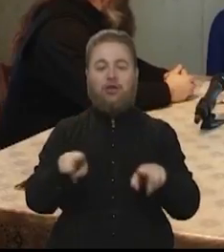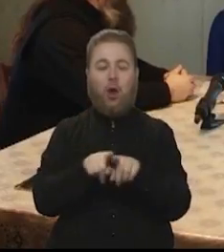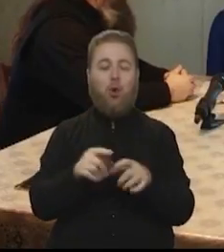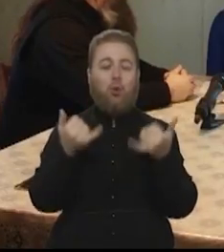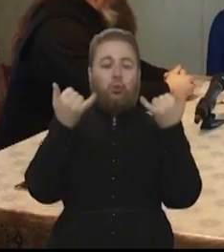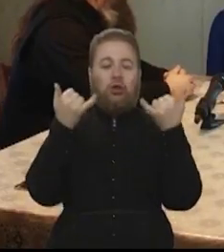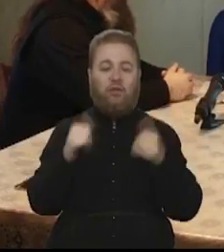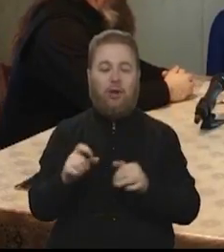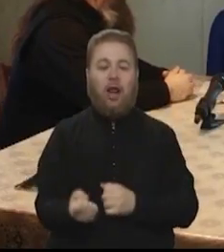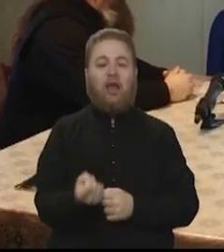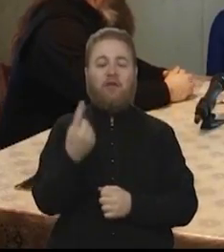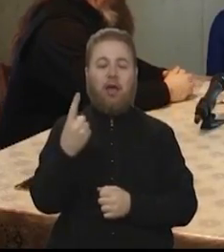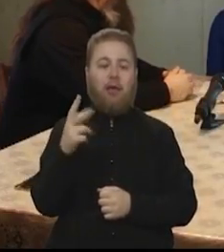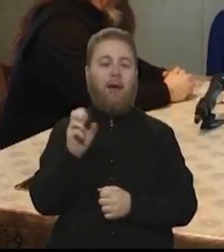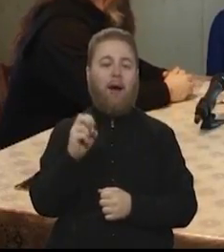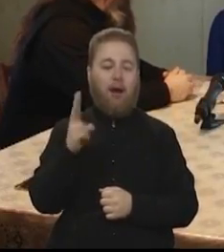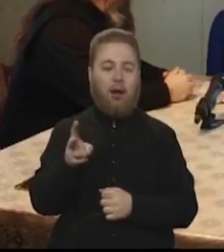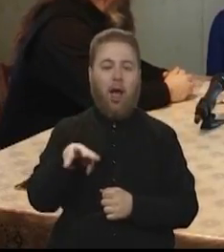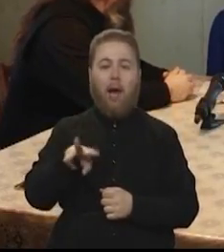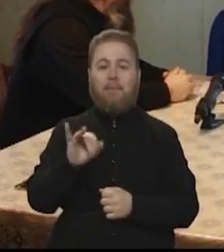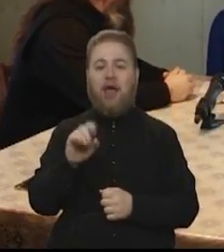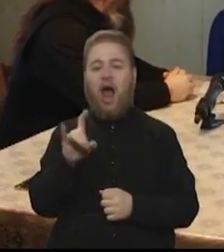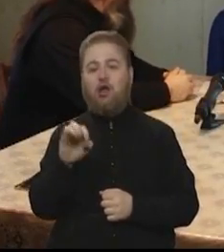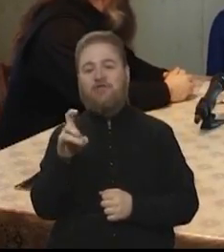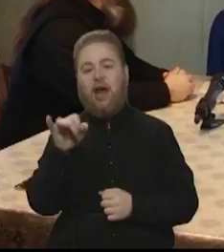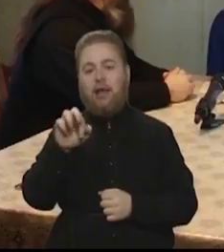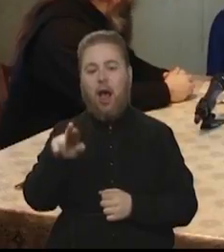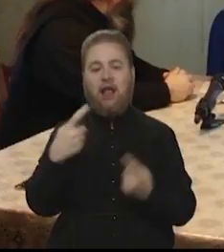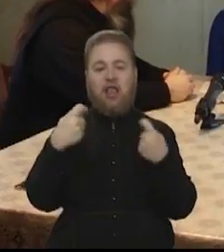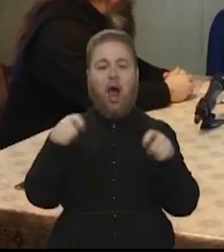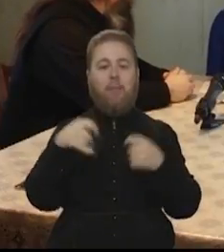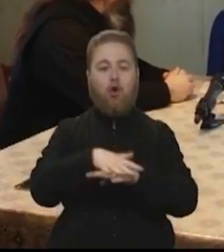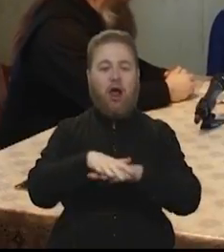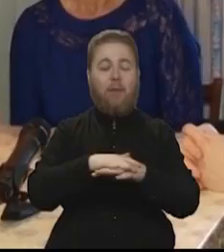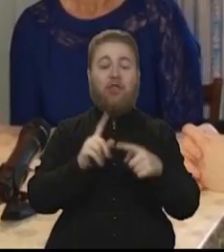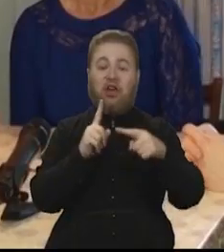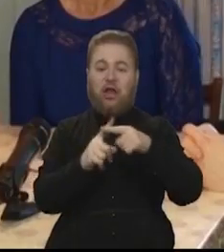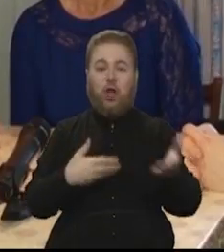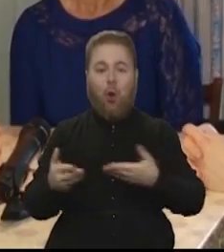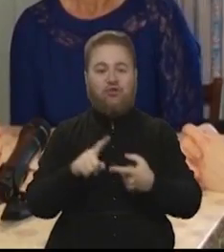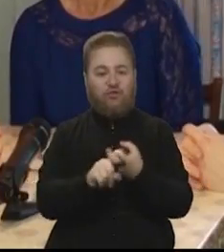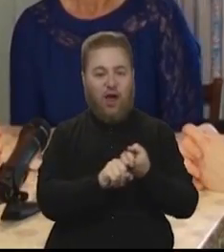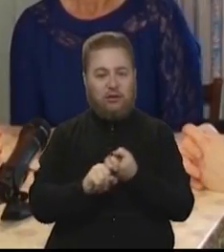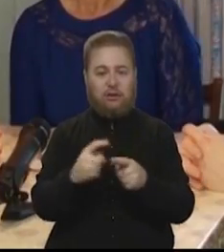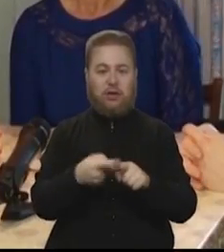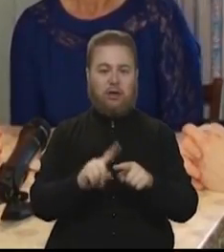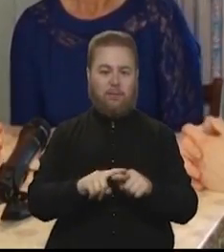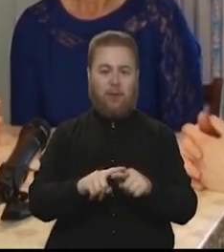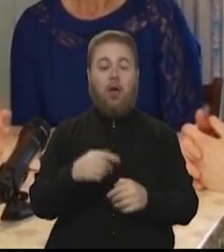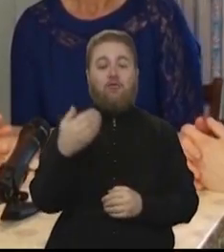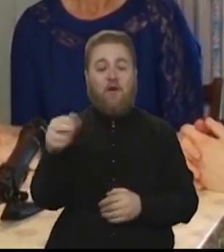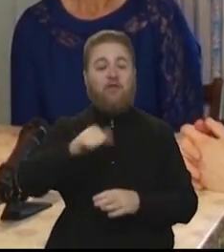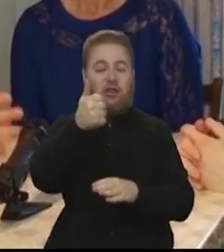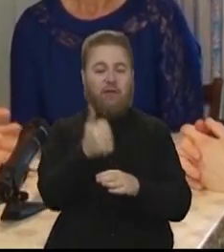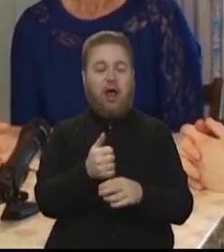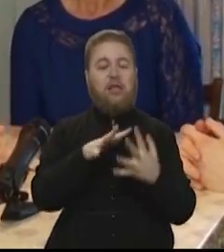удивительном явлении, как Михайловская ярмарка, крестный ход с ней связан. Да? Вы здесь возглавляете